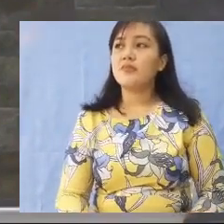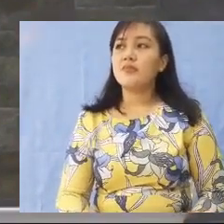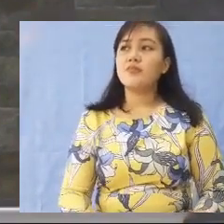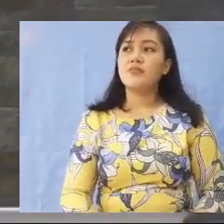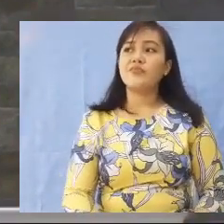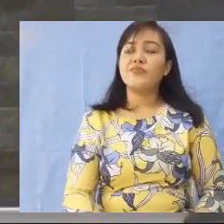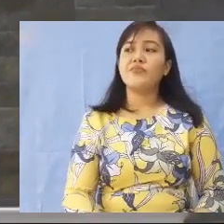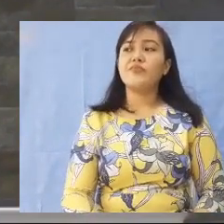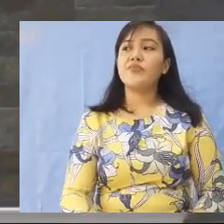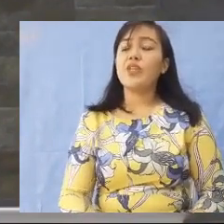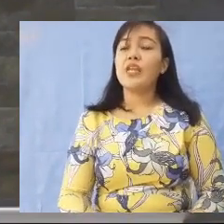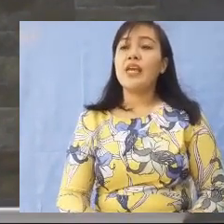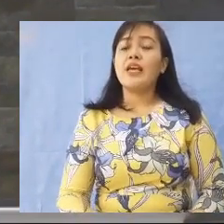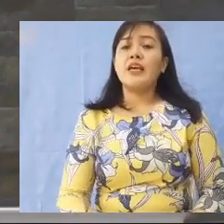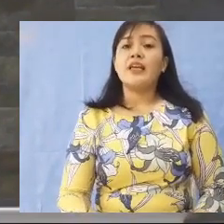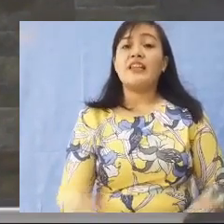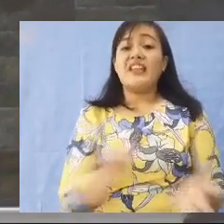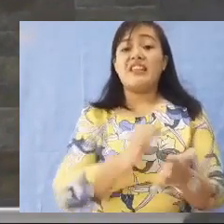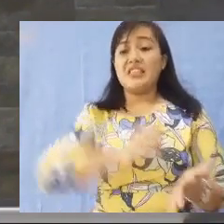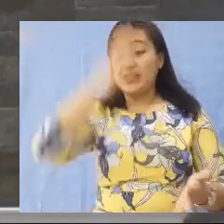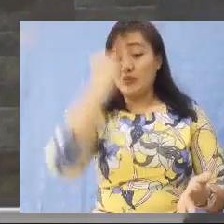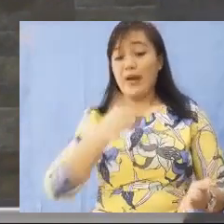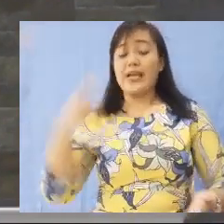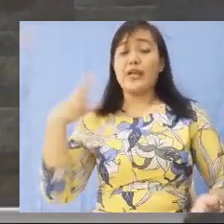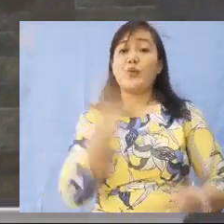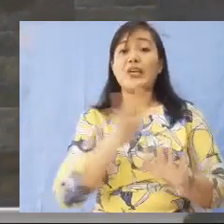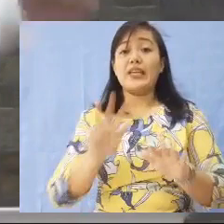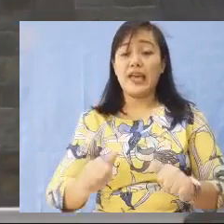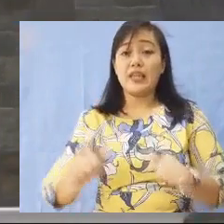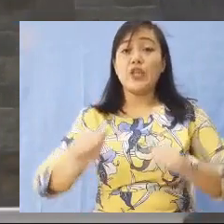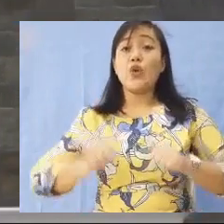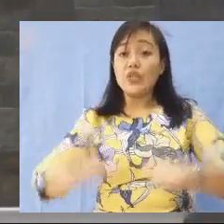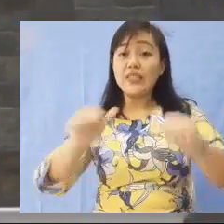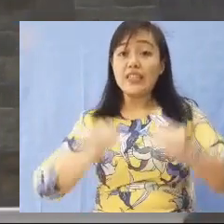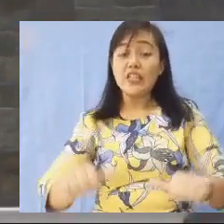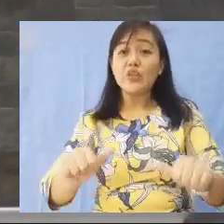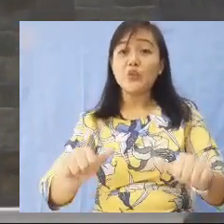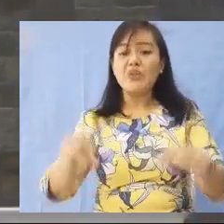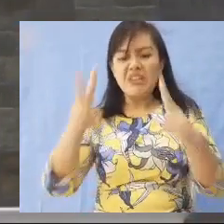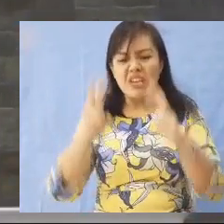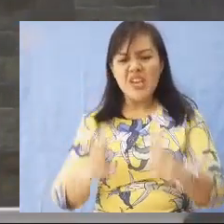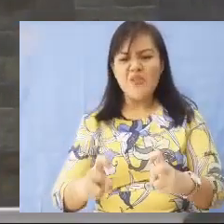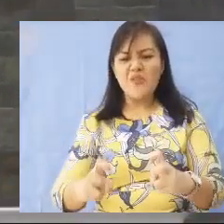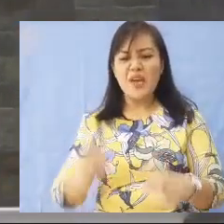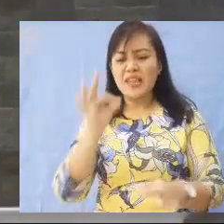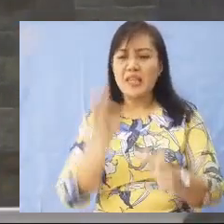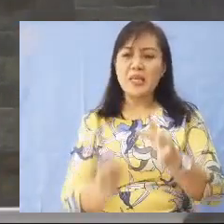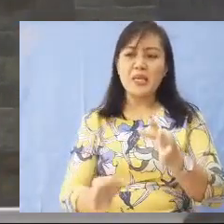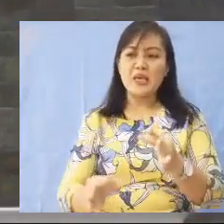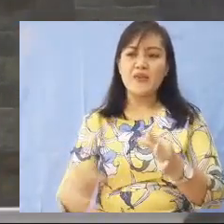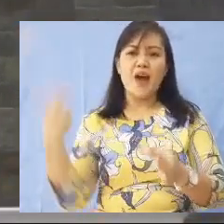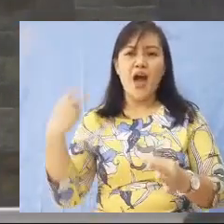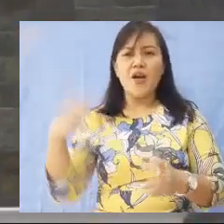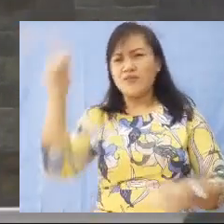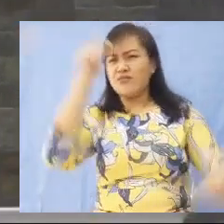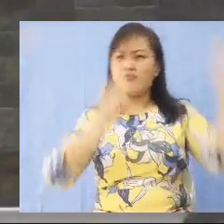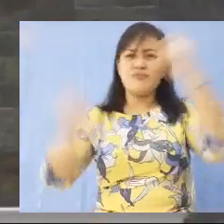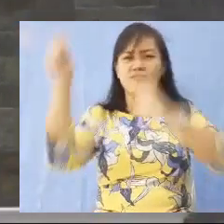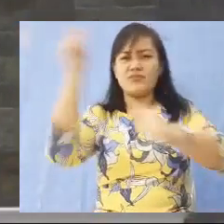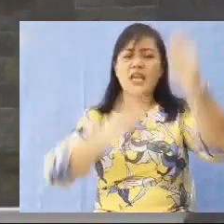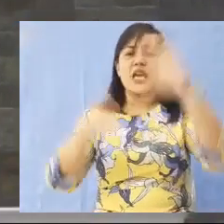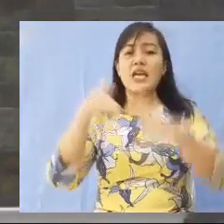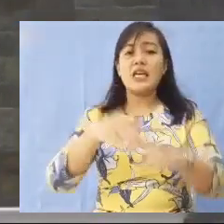kailangan ay preachers, hindi politicians. Ang kailangan ay salita ng Diyos. Hindi yung